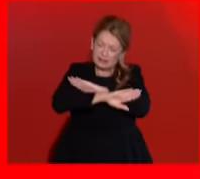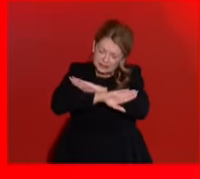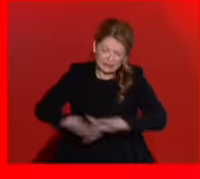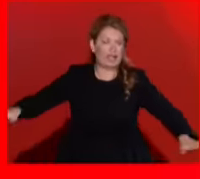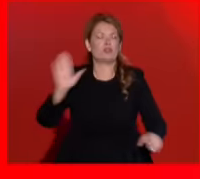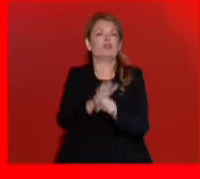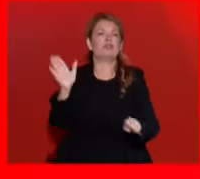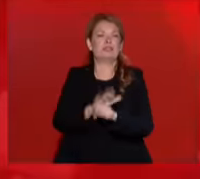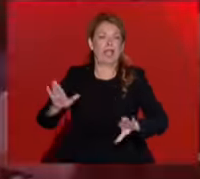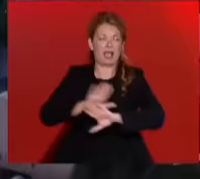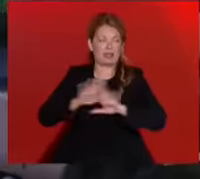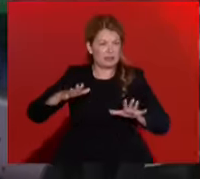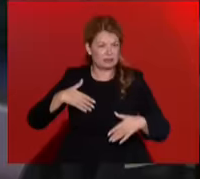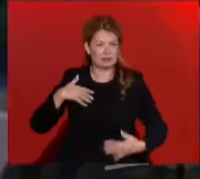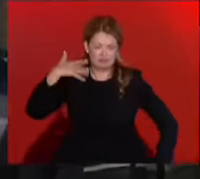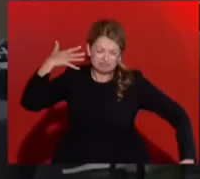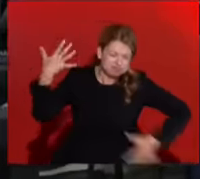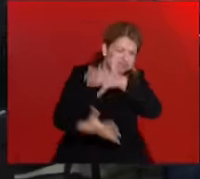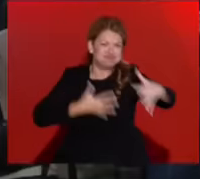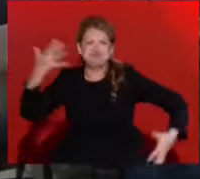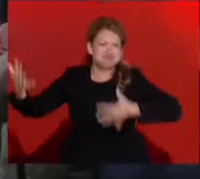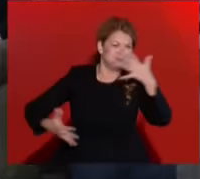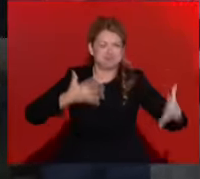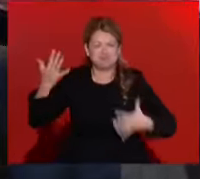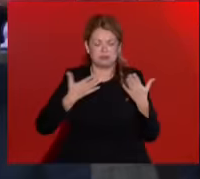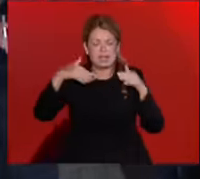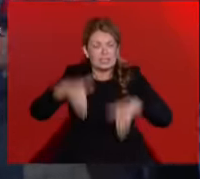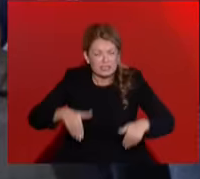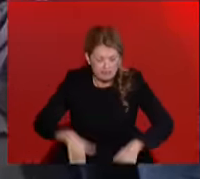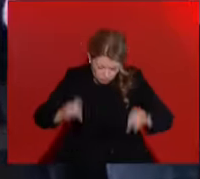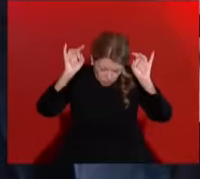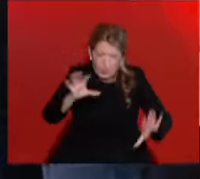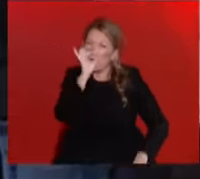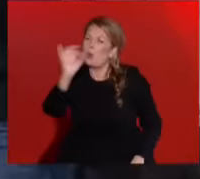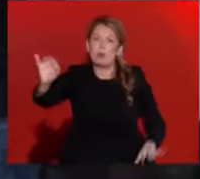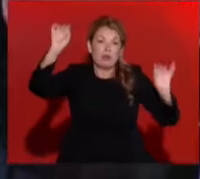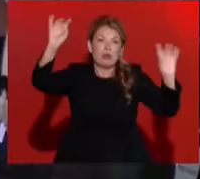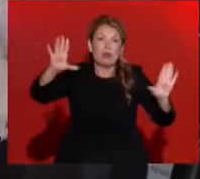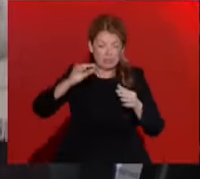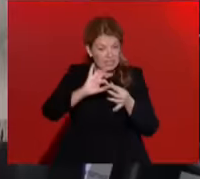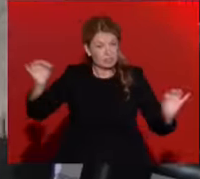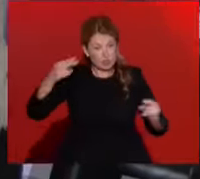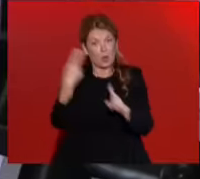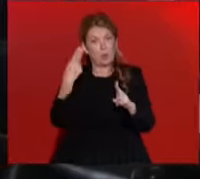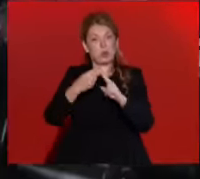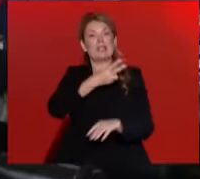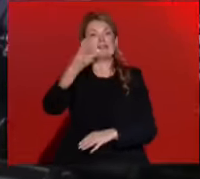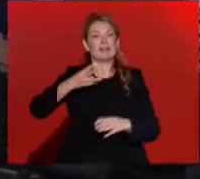στην αθλειότητα, στην ασέβεια απέναντι στην ιστορία μας.